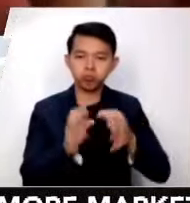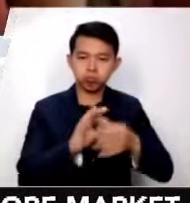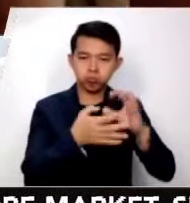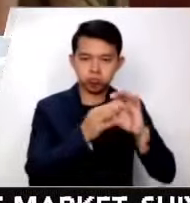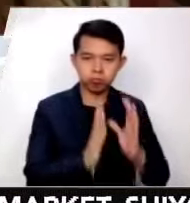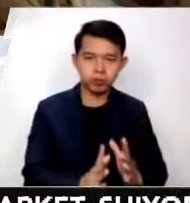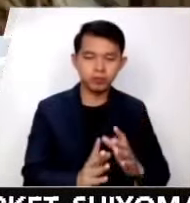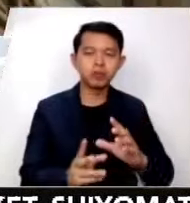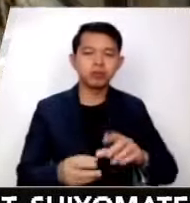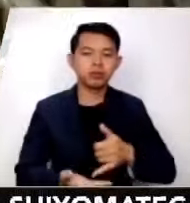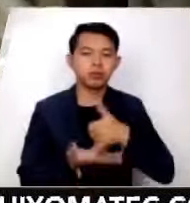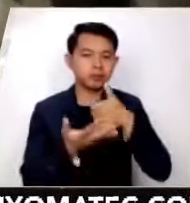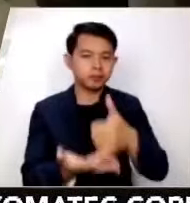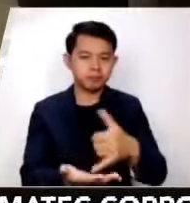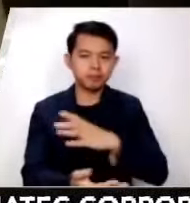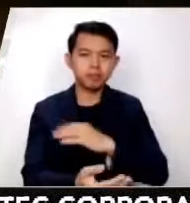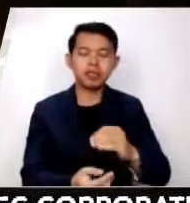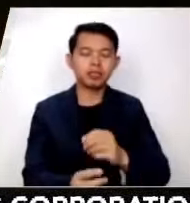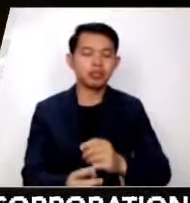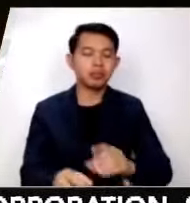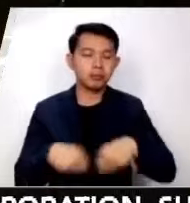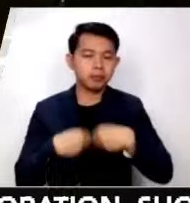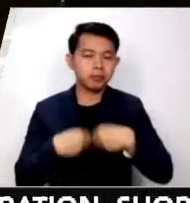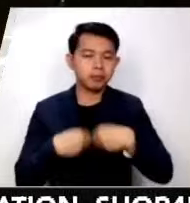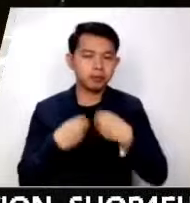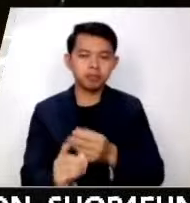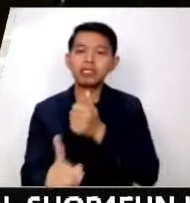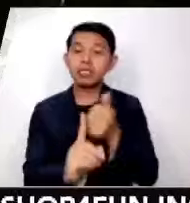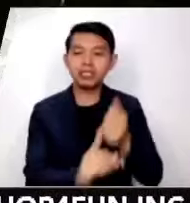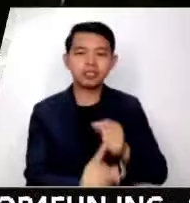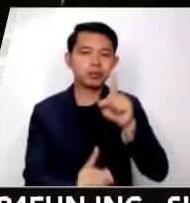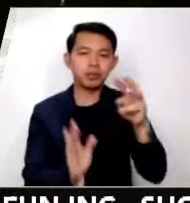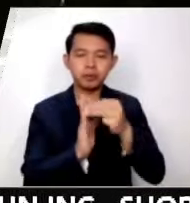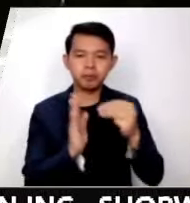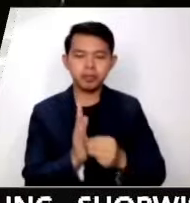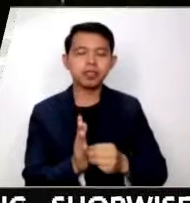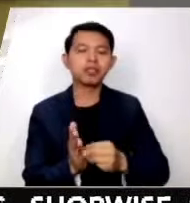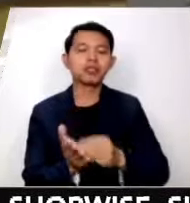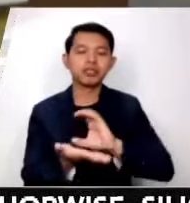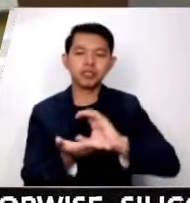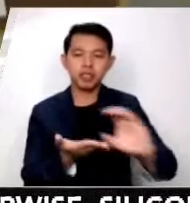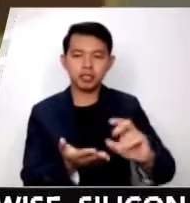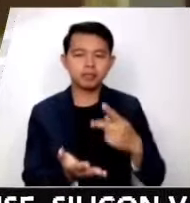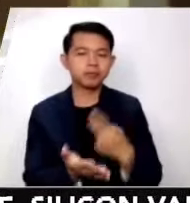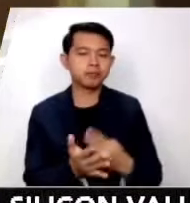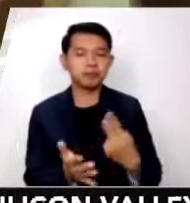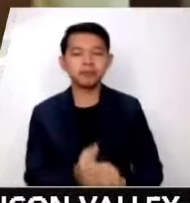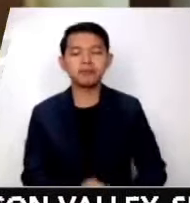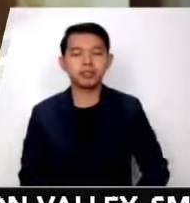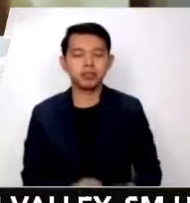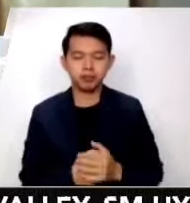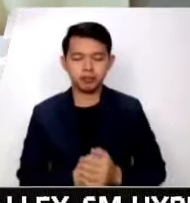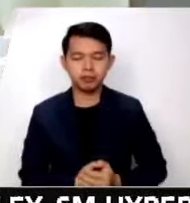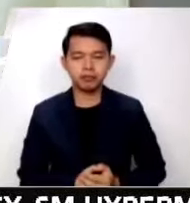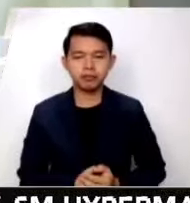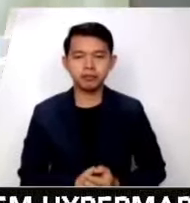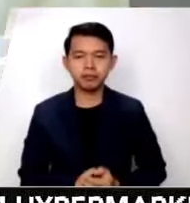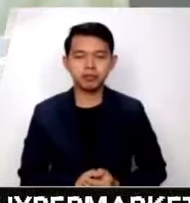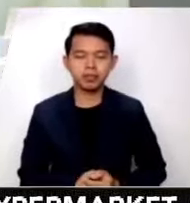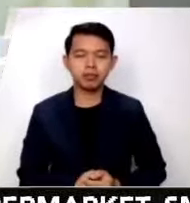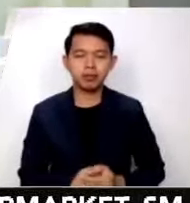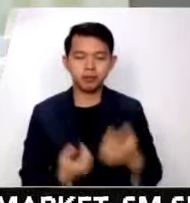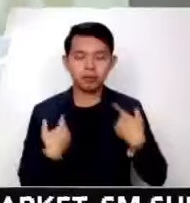Pangulo ng tig 1,000,000 pisong cash incentive ang mga hindi nakapag-uwi ng medalya. Bukod sa presidential citation, binigyan naman